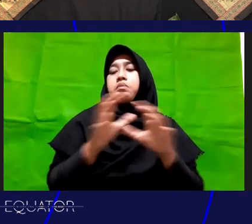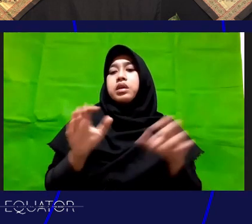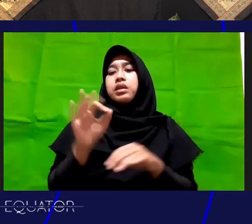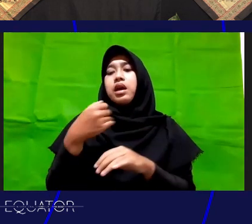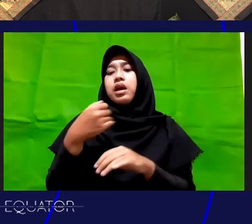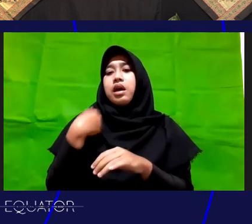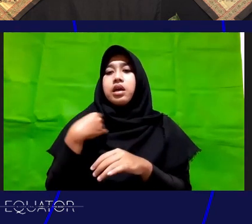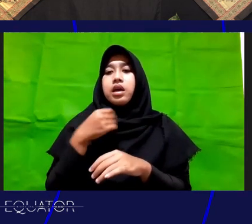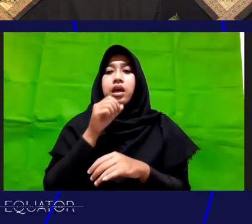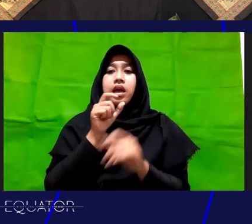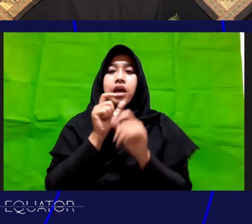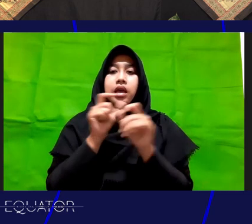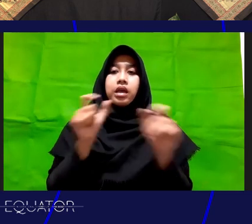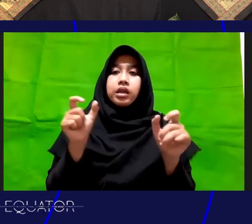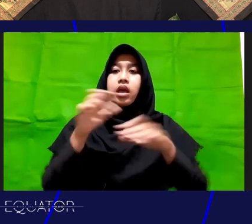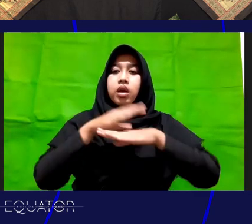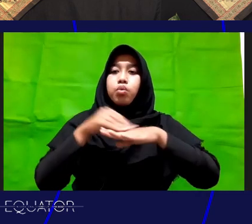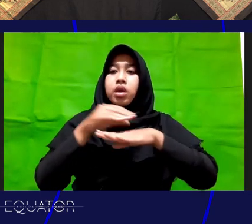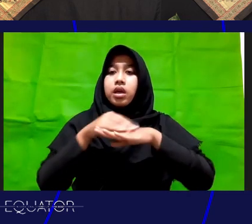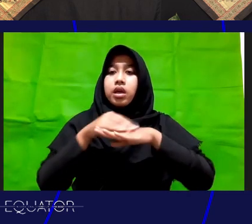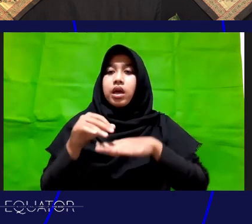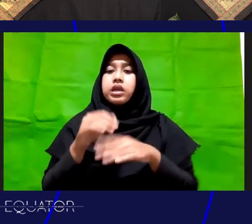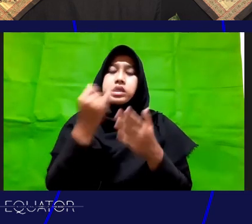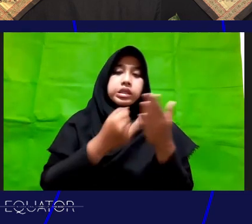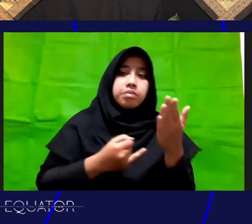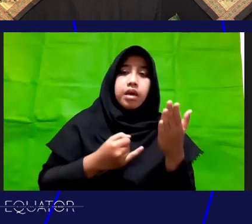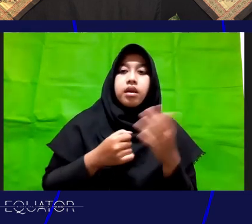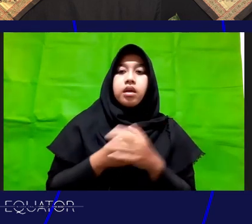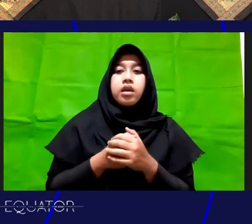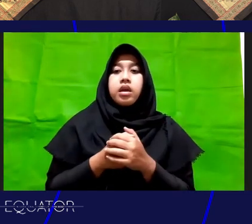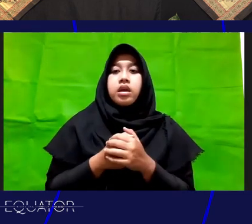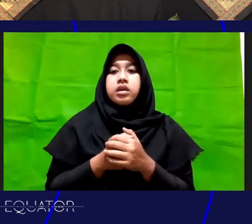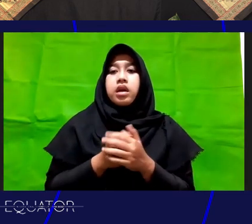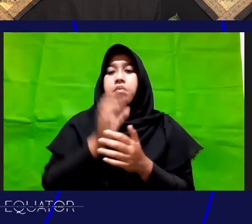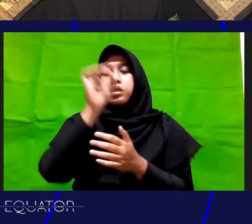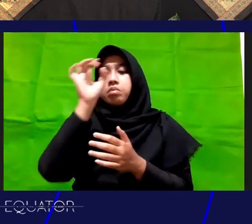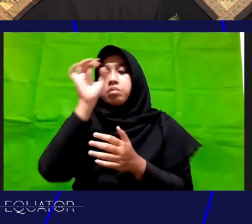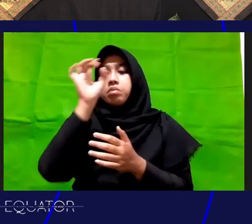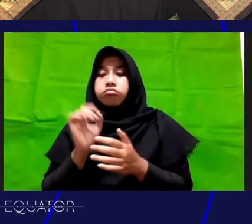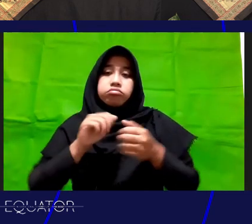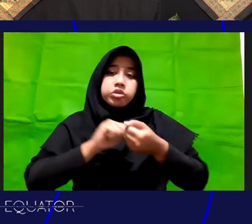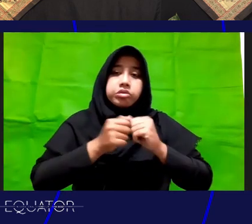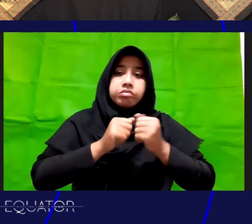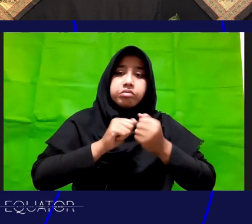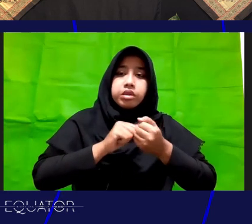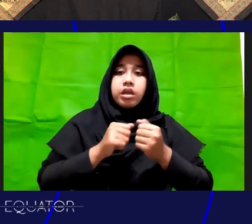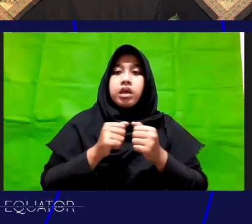statement dari kebudayaan, dari seniman dengan segala persoalan menyangkut